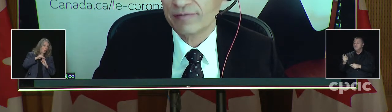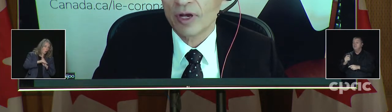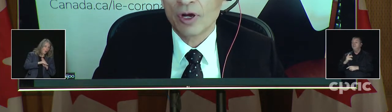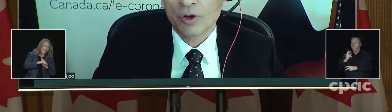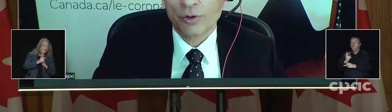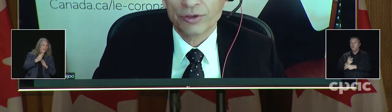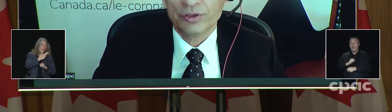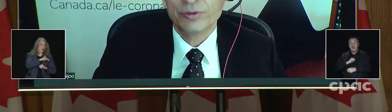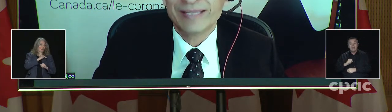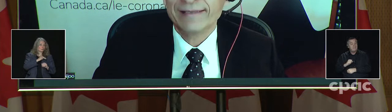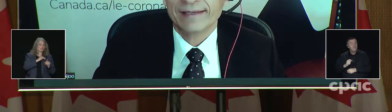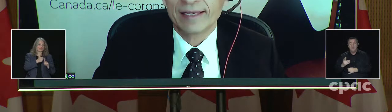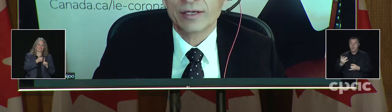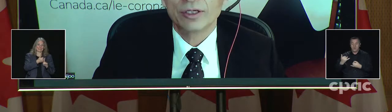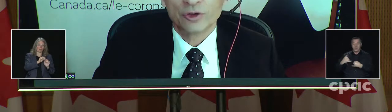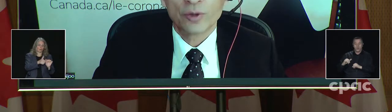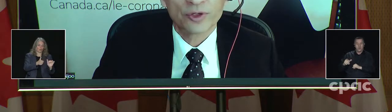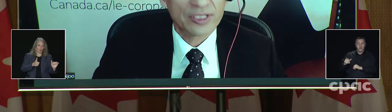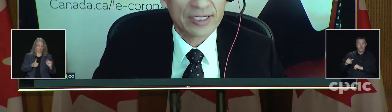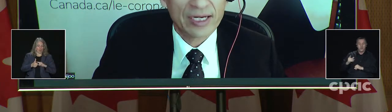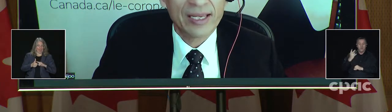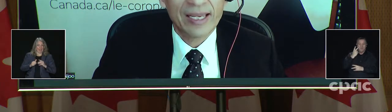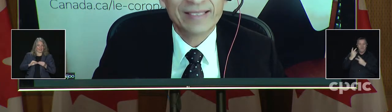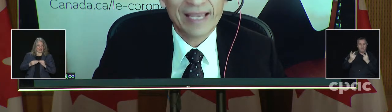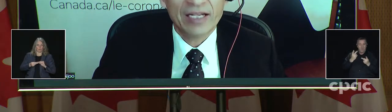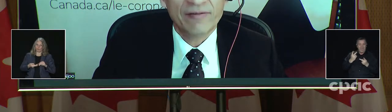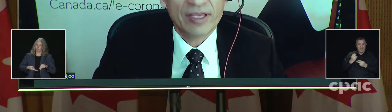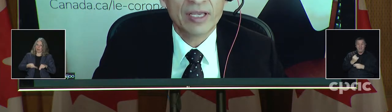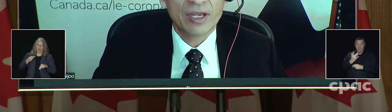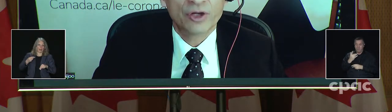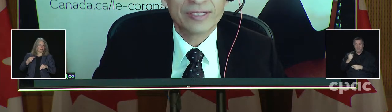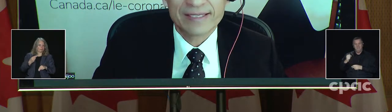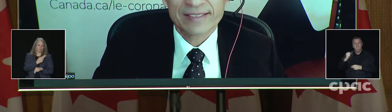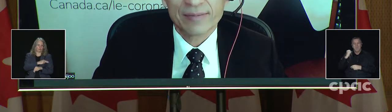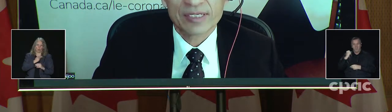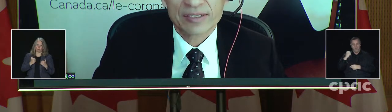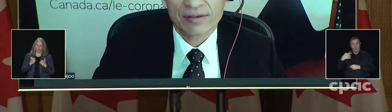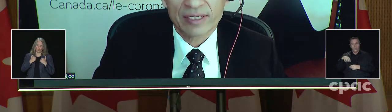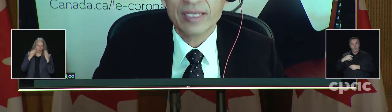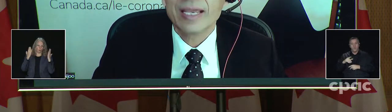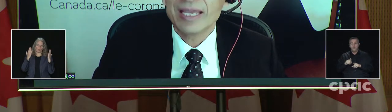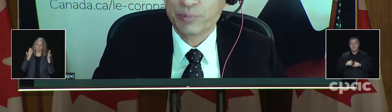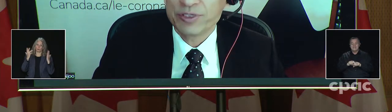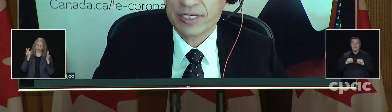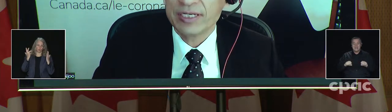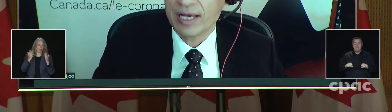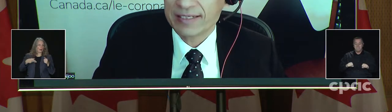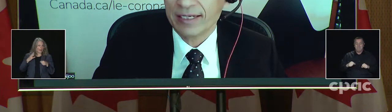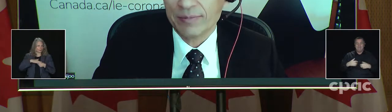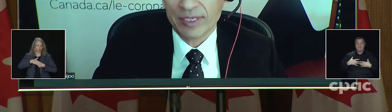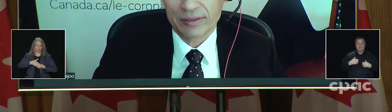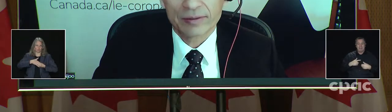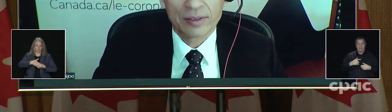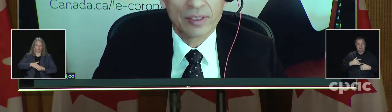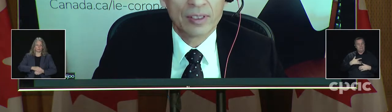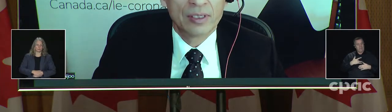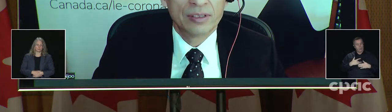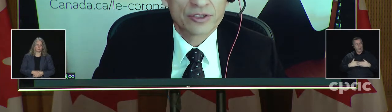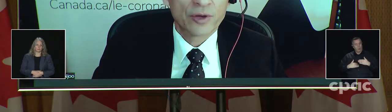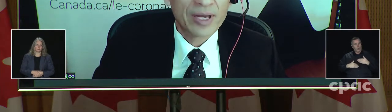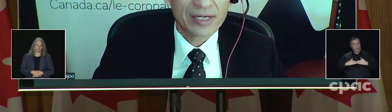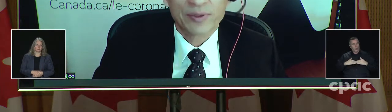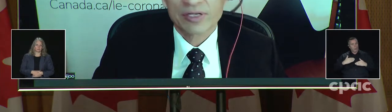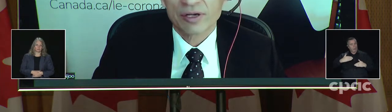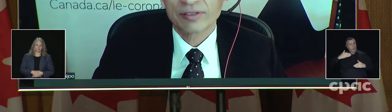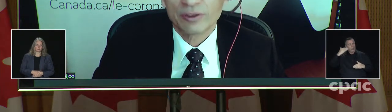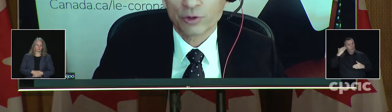intensifs continuent d'indiquer que le nombre de cas est élevé et que le système de santé est poussé à sa limite. Ne sont